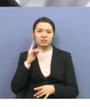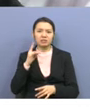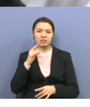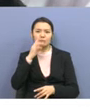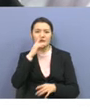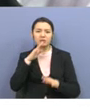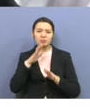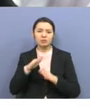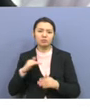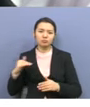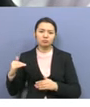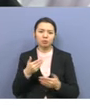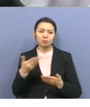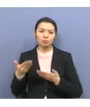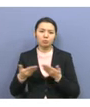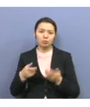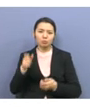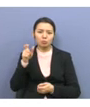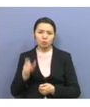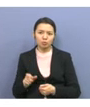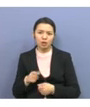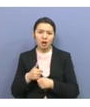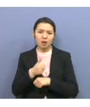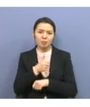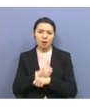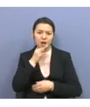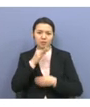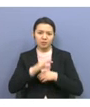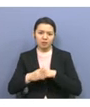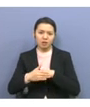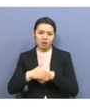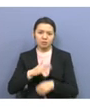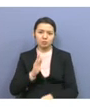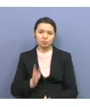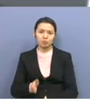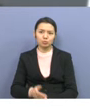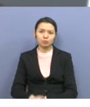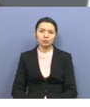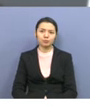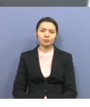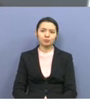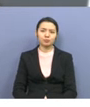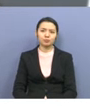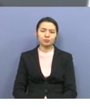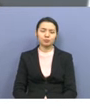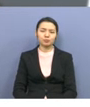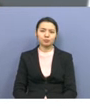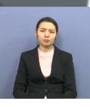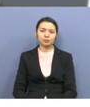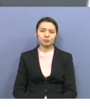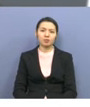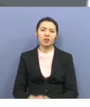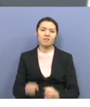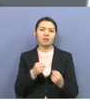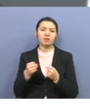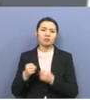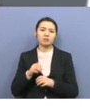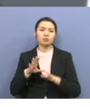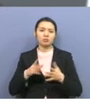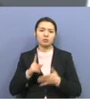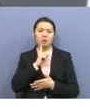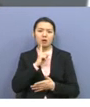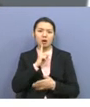жолды кесіп өтетін жаяу жүргіншілер әкімшілік жауапкершілікке тартылатынын есте сақтаған абзал. Обстановка на дорогах. Жол үстіндегі жағдай